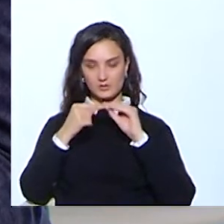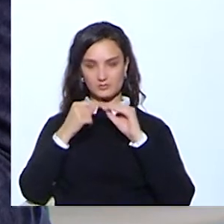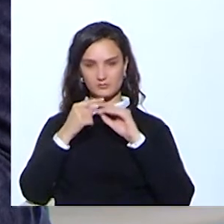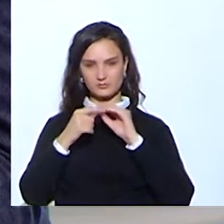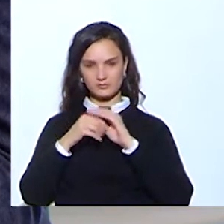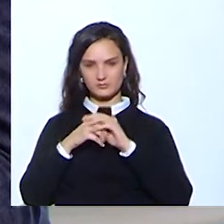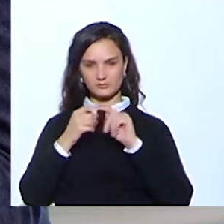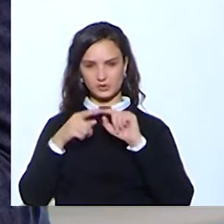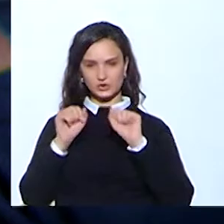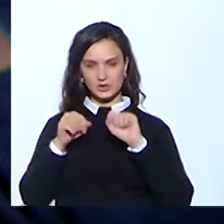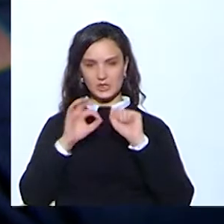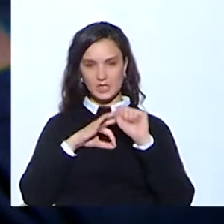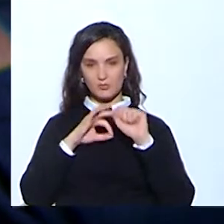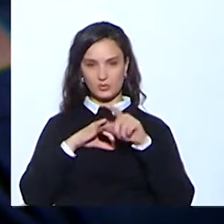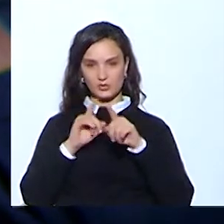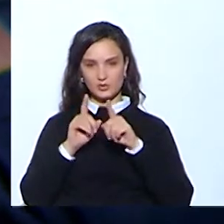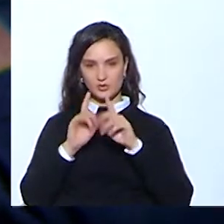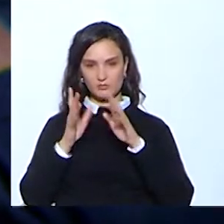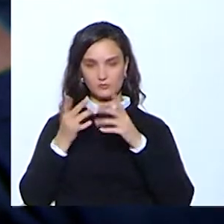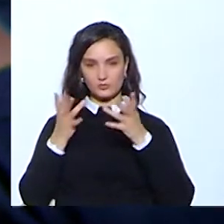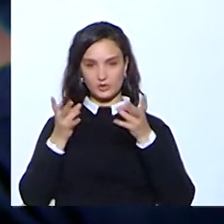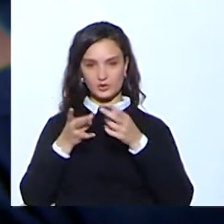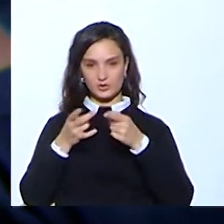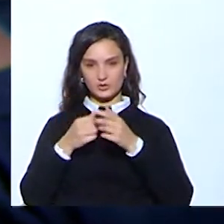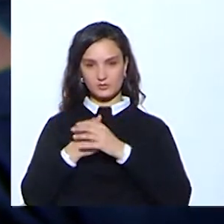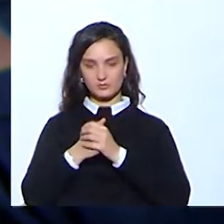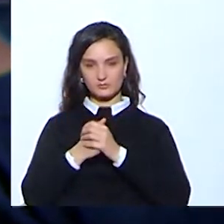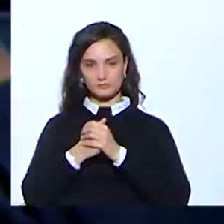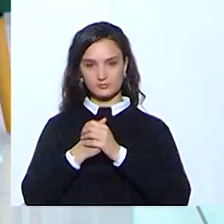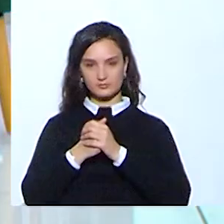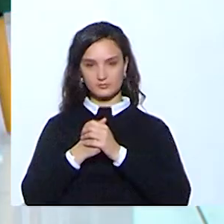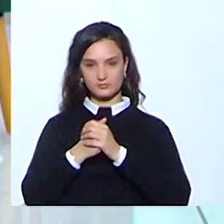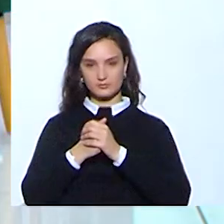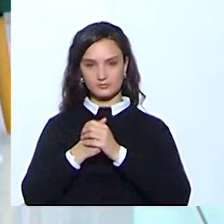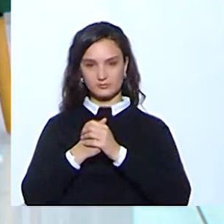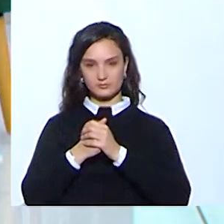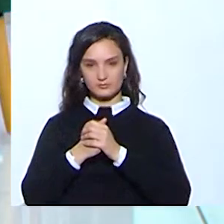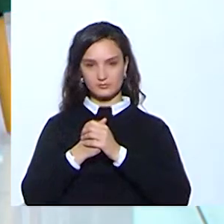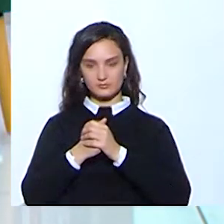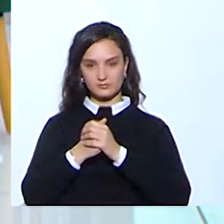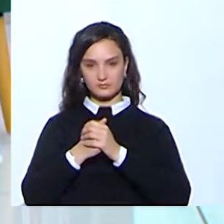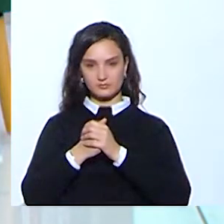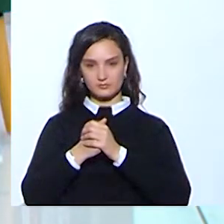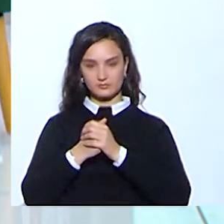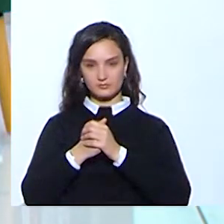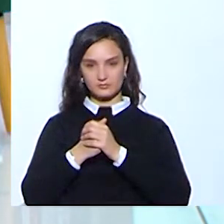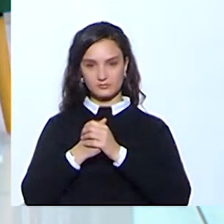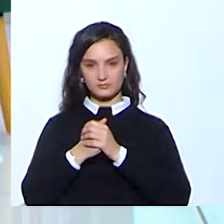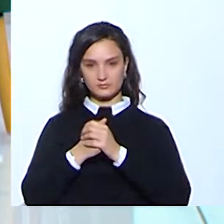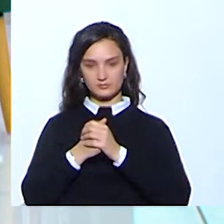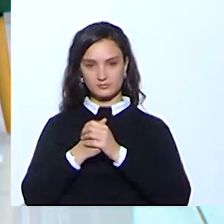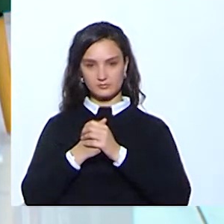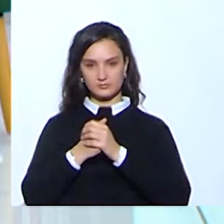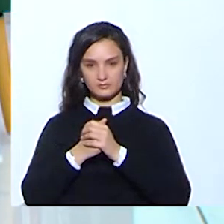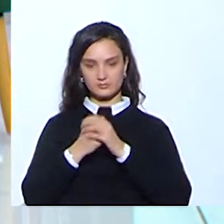ეს შეგიძლიათ გამოიყენოთ ასეთ შემთხვევაში, თუ დაგჭირდებათ, შეგიძლიათ გვაჩვენოთ კიდეც? კი ბატონო. ჩვენ